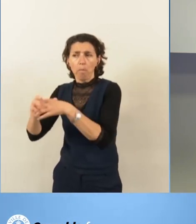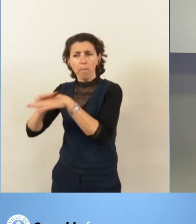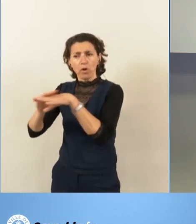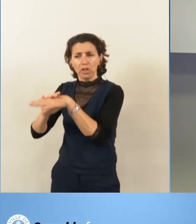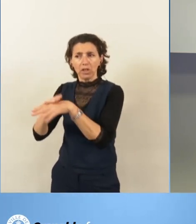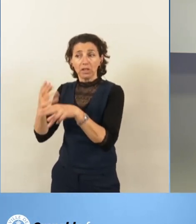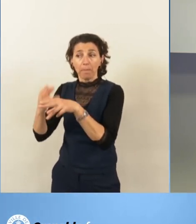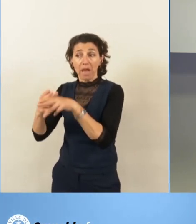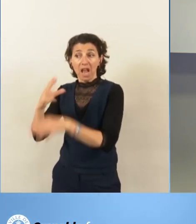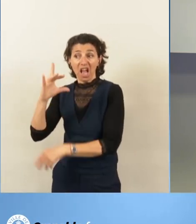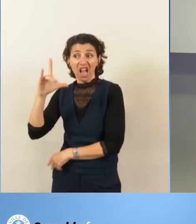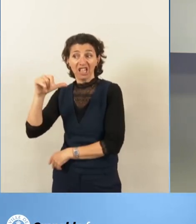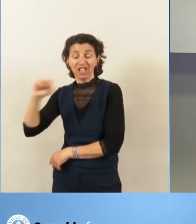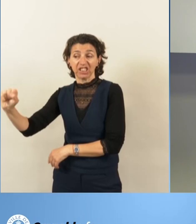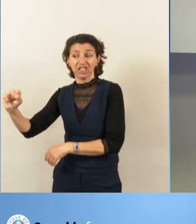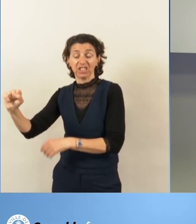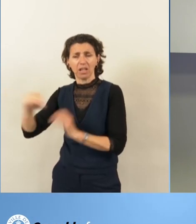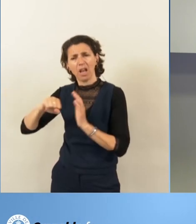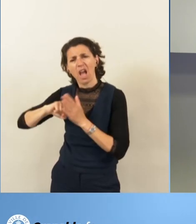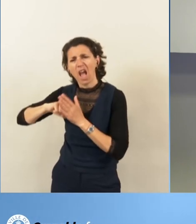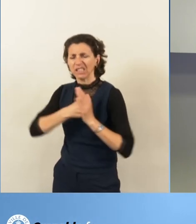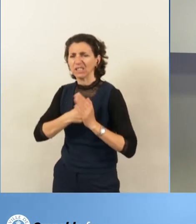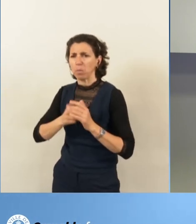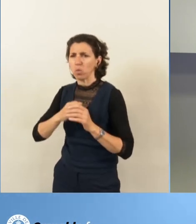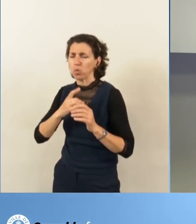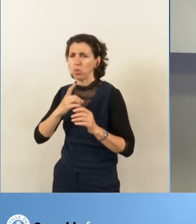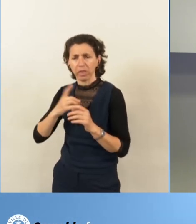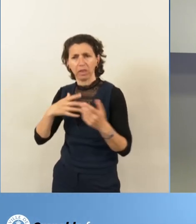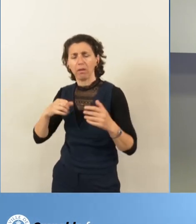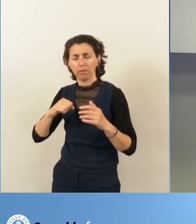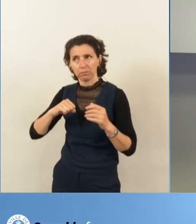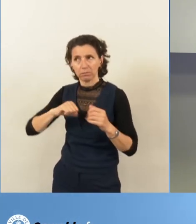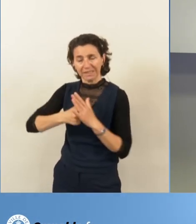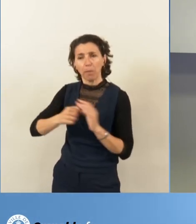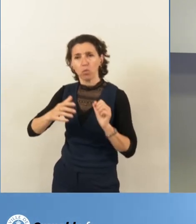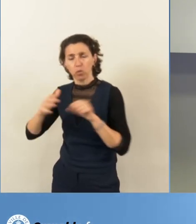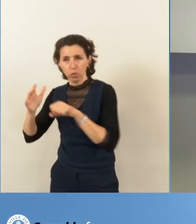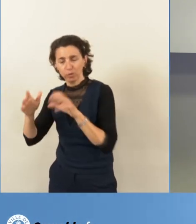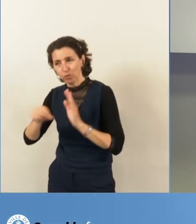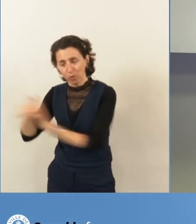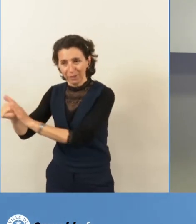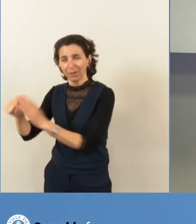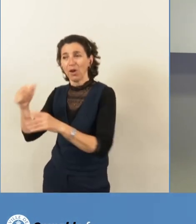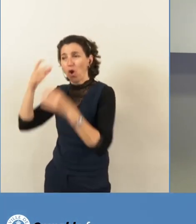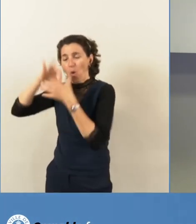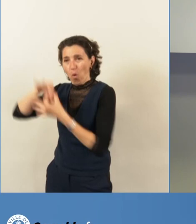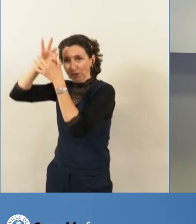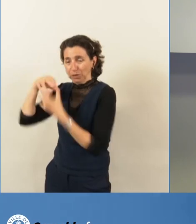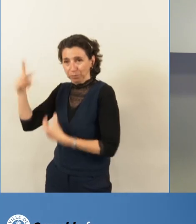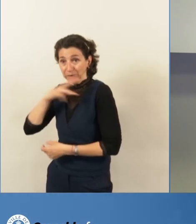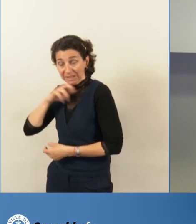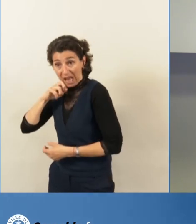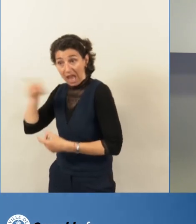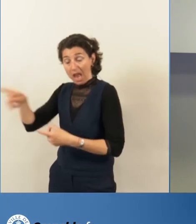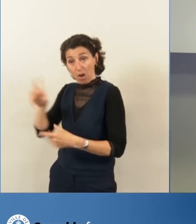qui est associé à l'extrême droite religieuse israélienne et qui prône en tant que partie qui